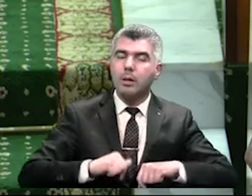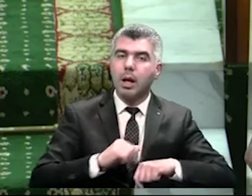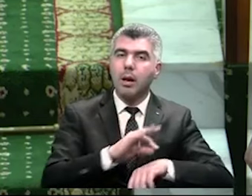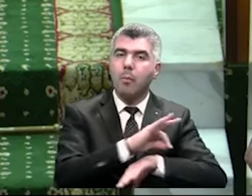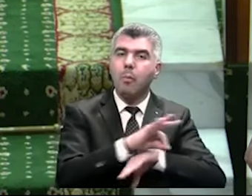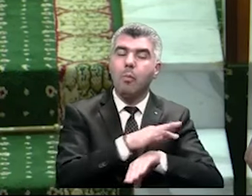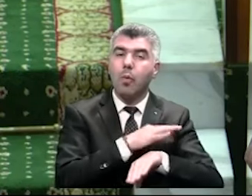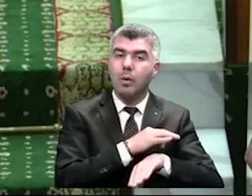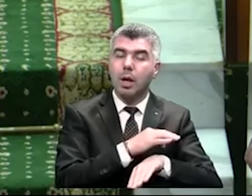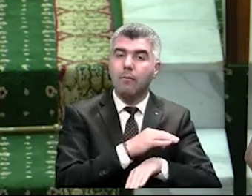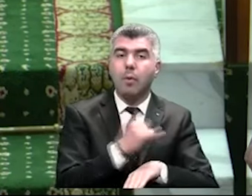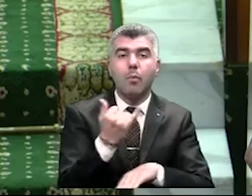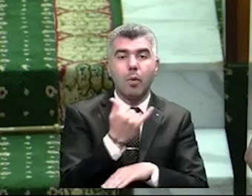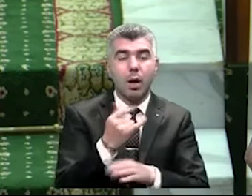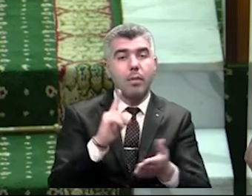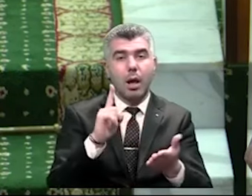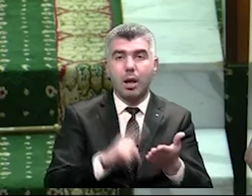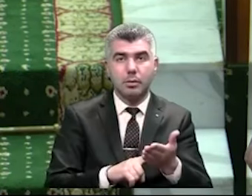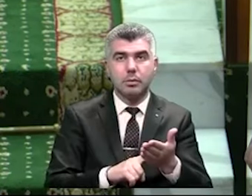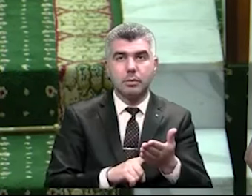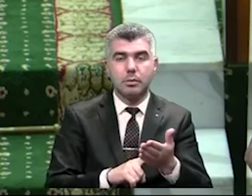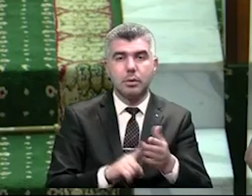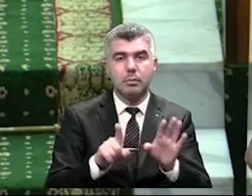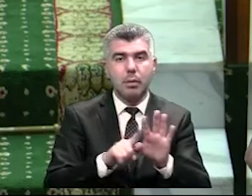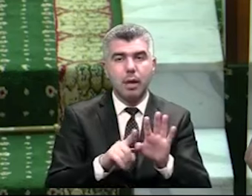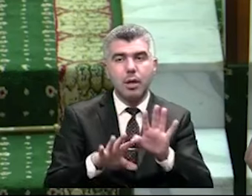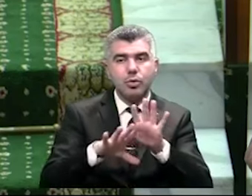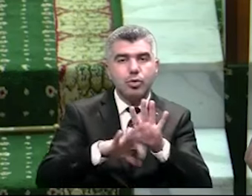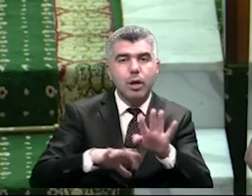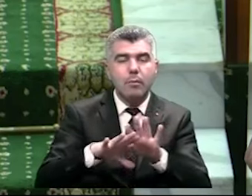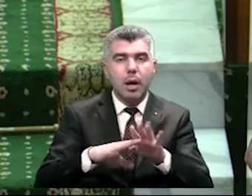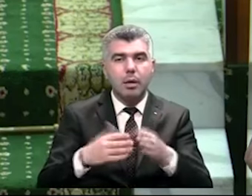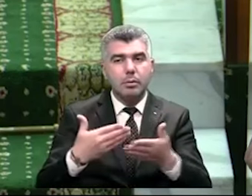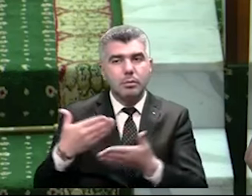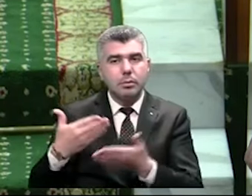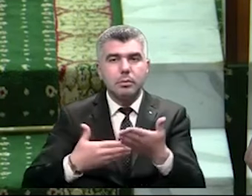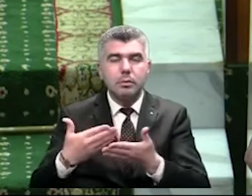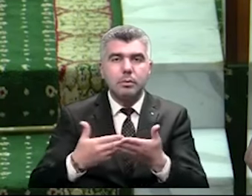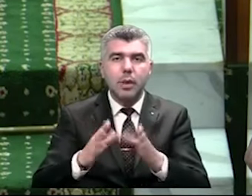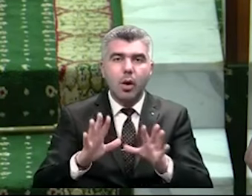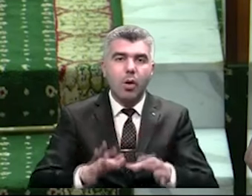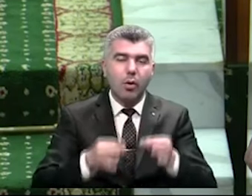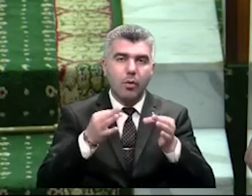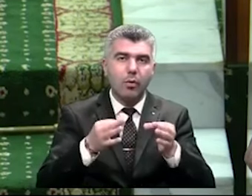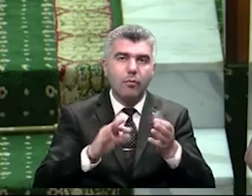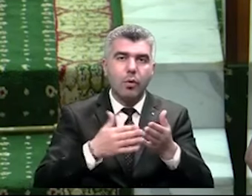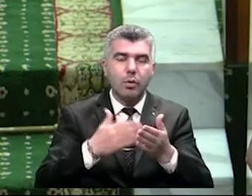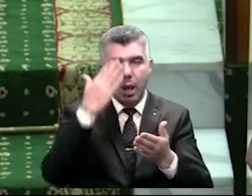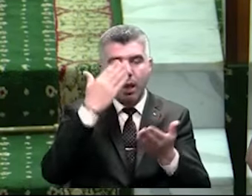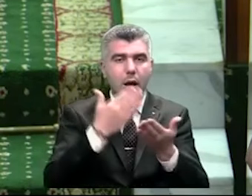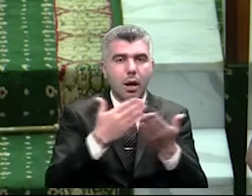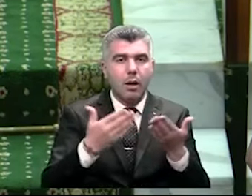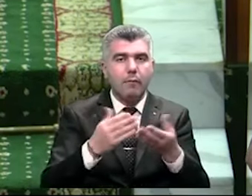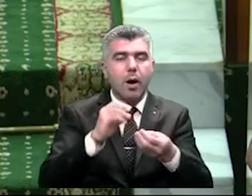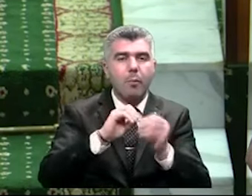واحد الدور مهم وهذا الجو الاجتماعي الاساسي داخل الوزاره اللي مكننا اننا نحق هدف لان كلشي واعي بالاشكال